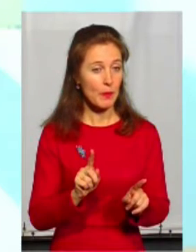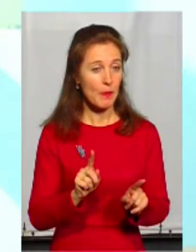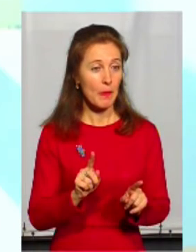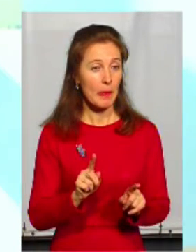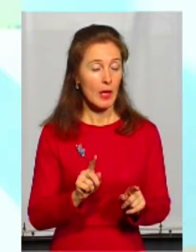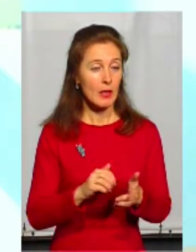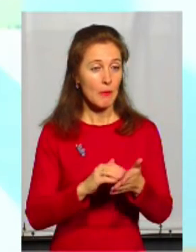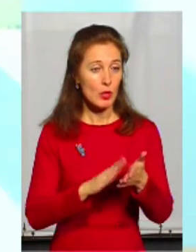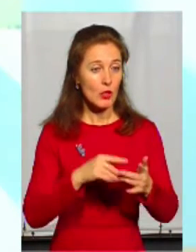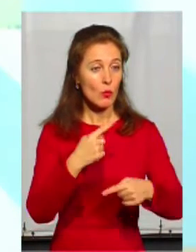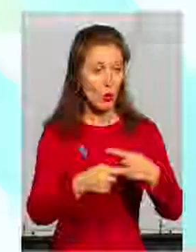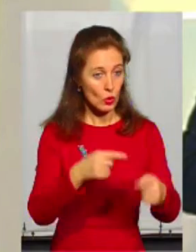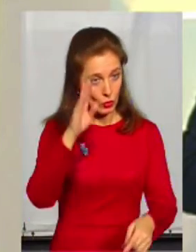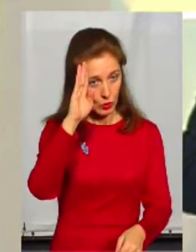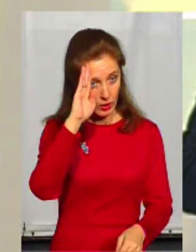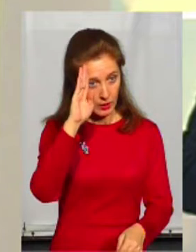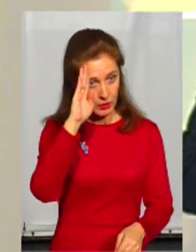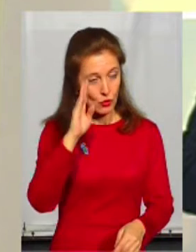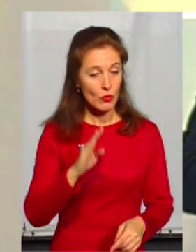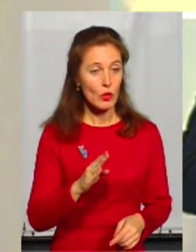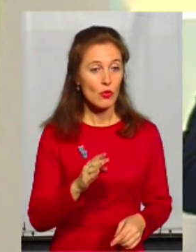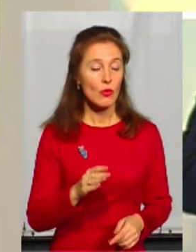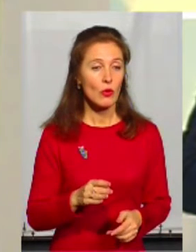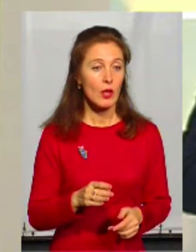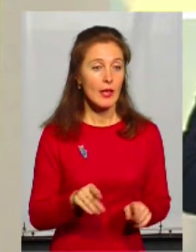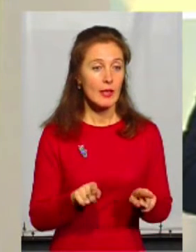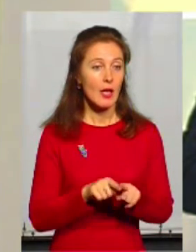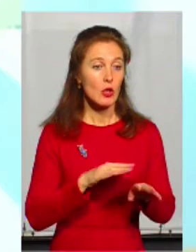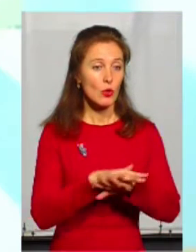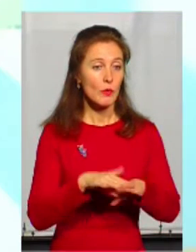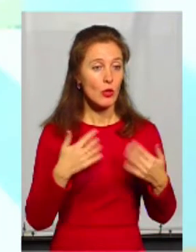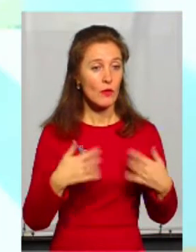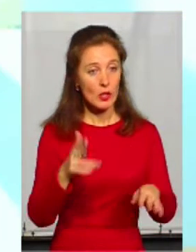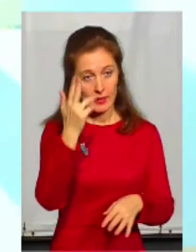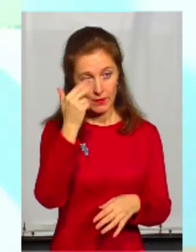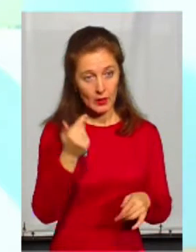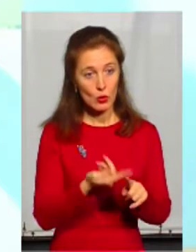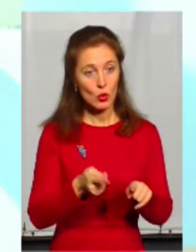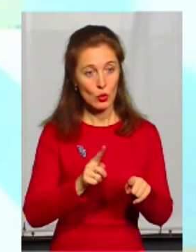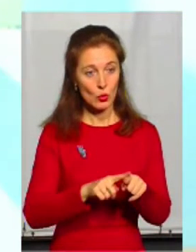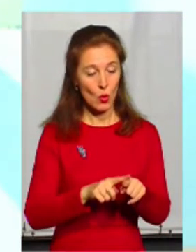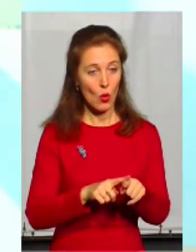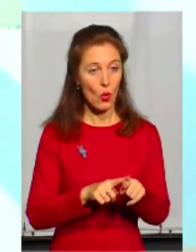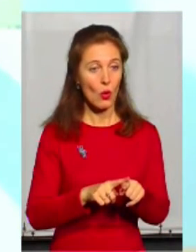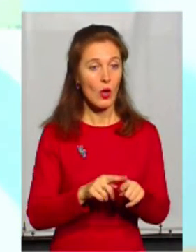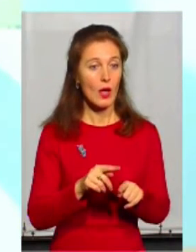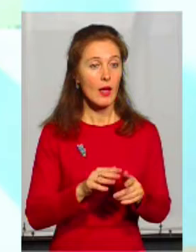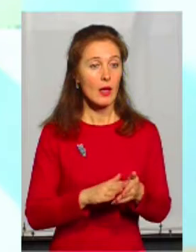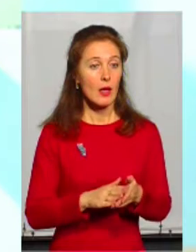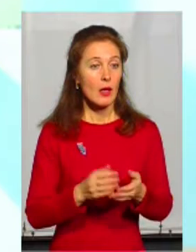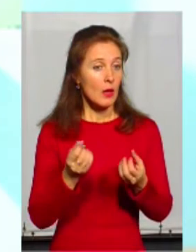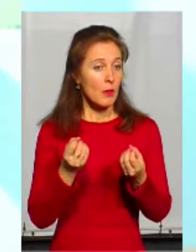роду діяльності, тільки чоловічого роду, так, і так уже суспільство звикло до цього, що, власне, деякі фемінітиви